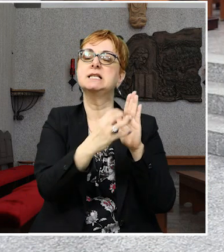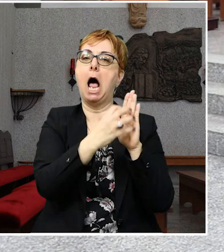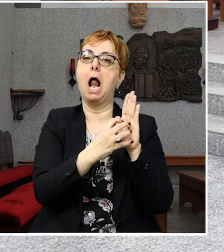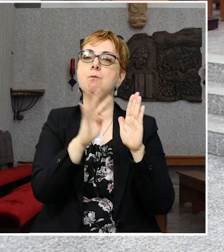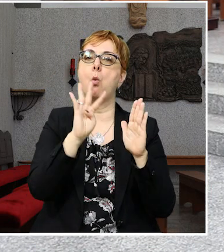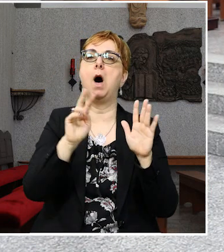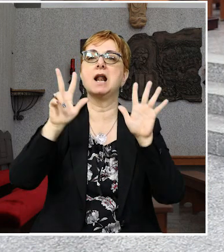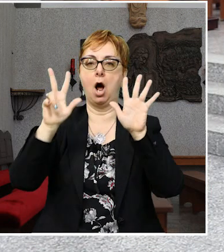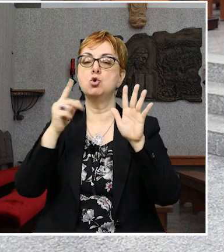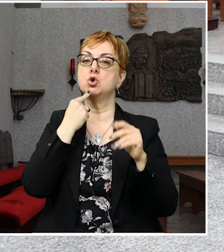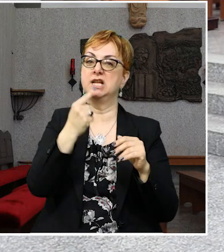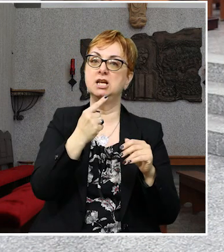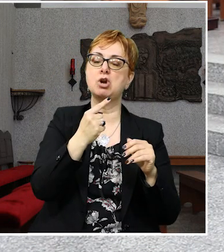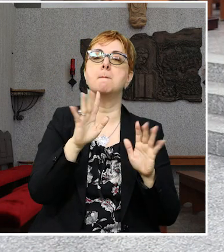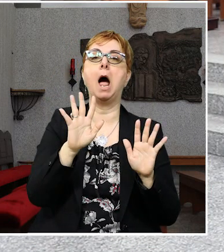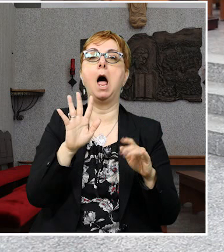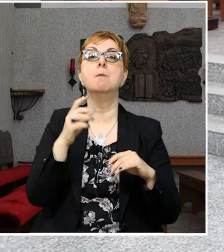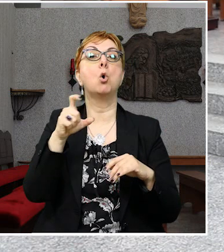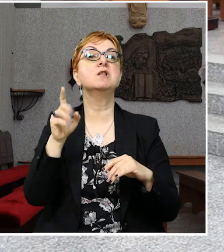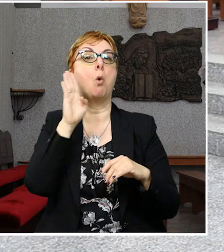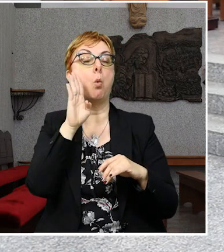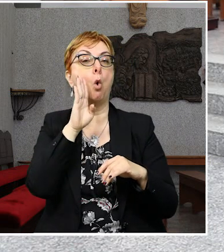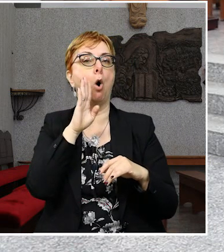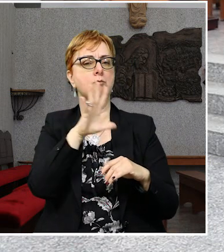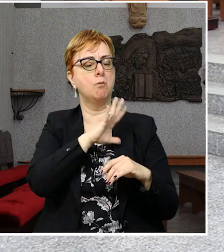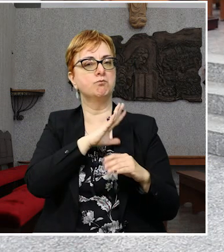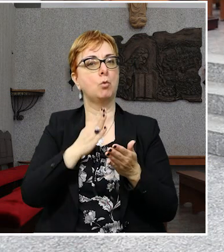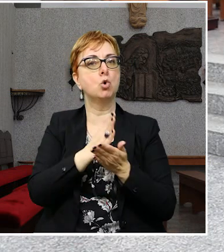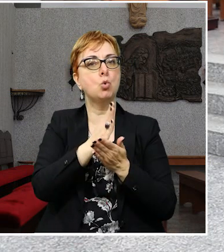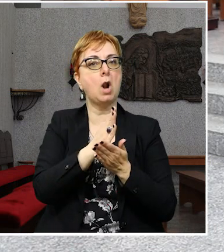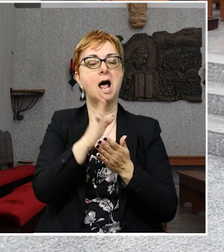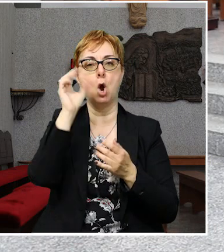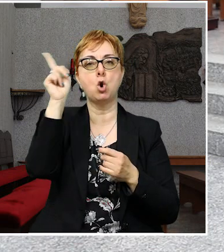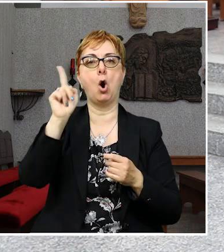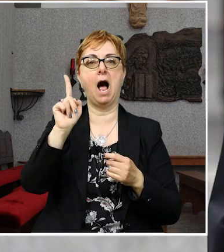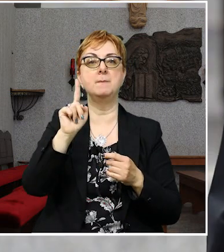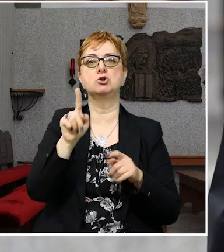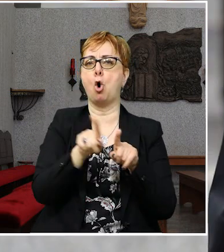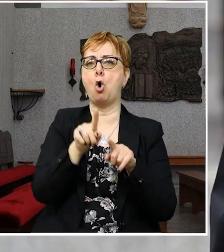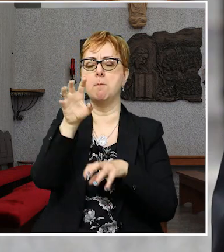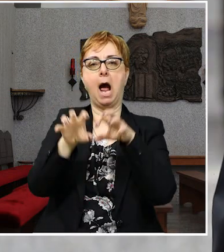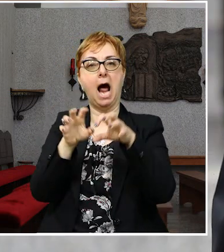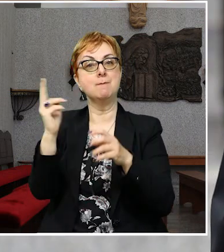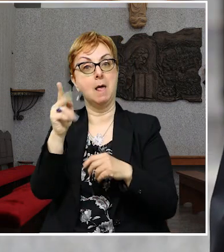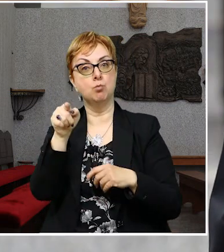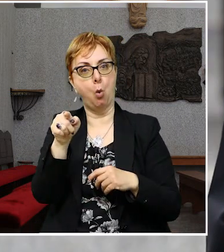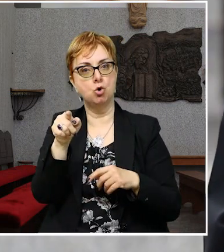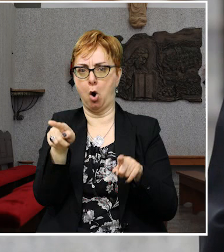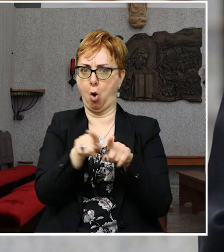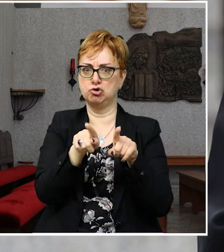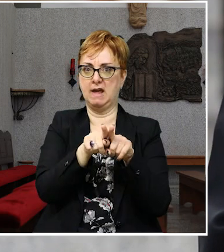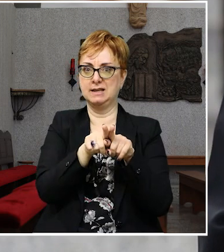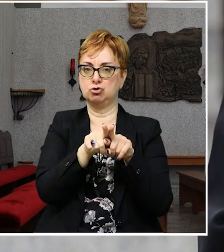l'uomo nella prosperità non comprende, è come gli animali che periscono». O ancora